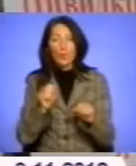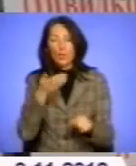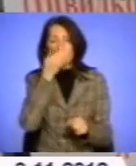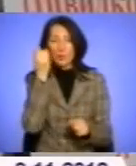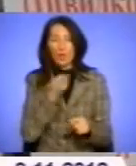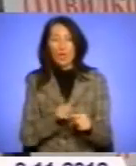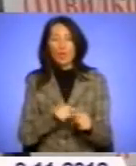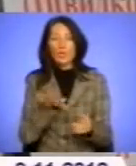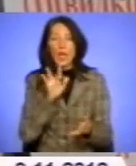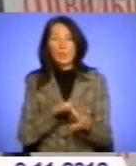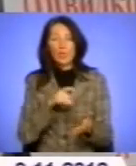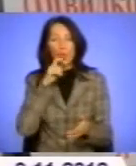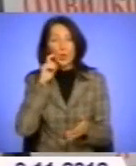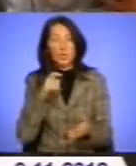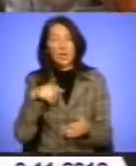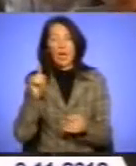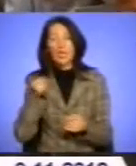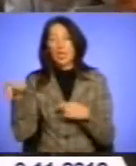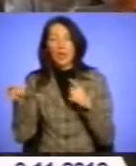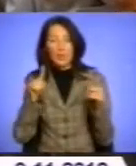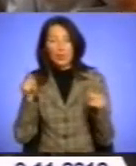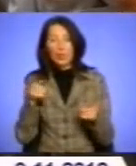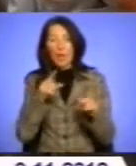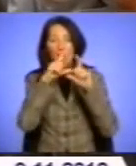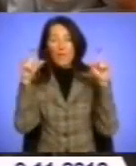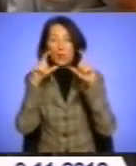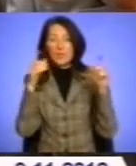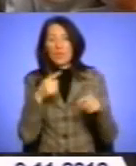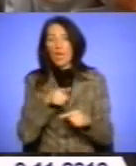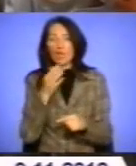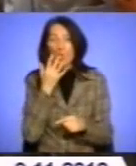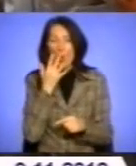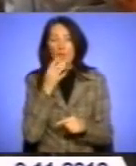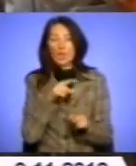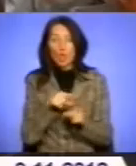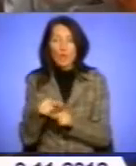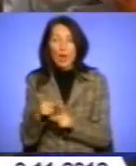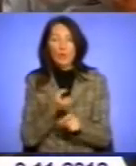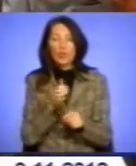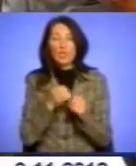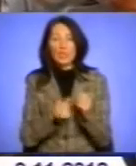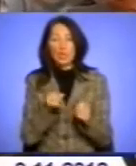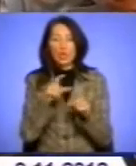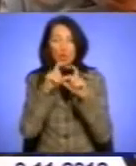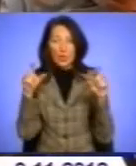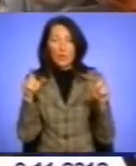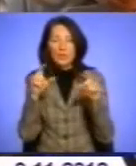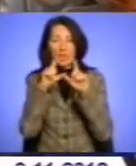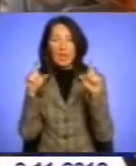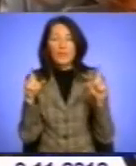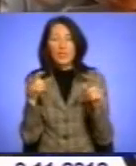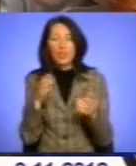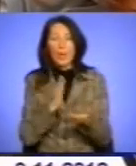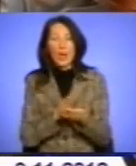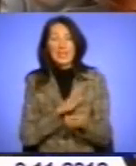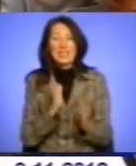що це місто українське, адже звідусіль вивіски з іншомовними словами. Дуже часто нині те, що є на вивісці, на афіші, має не